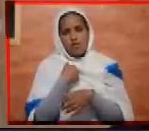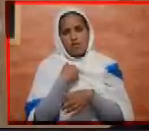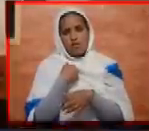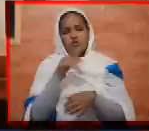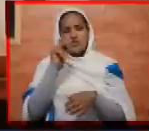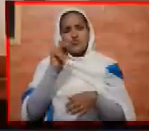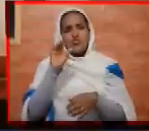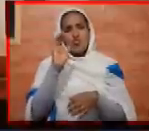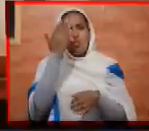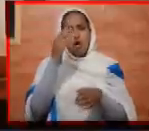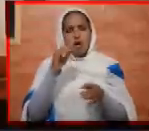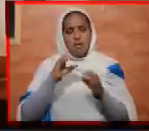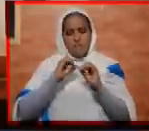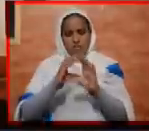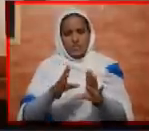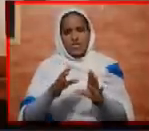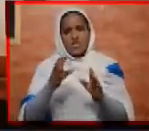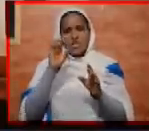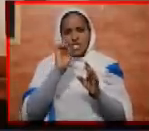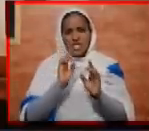የሀገረ ስብከቱ ትምህርት ክፍል፣